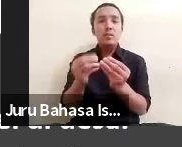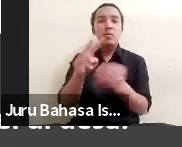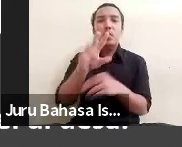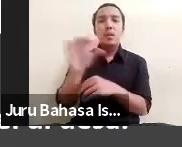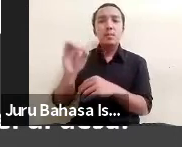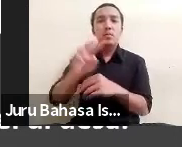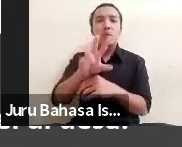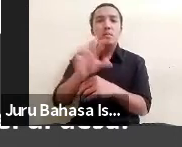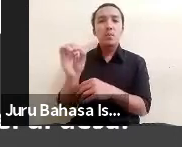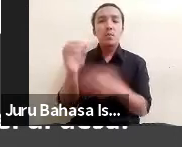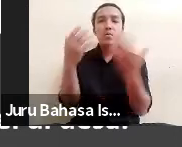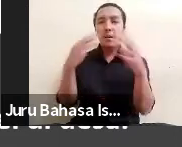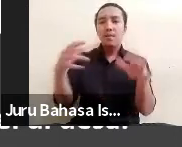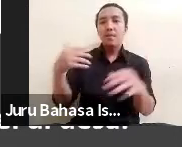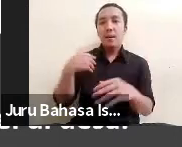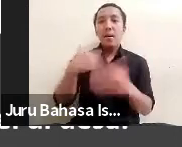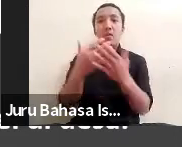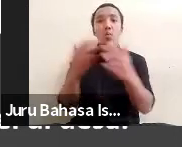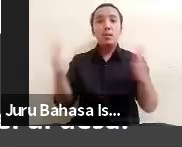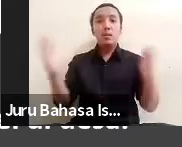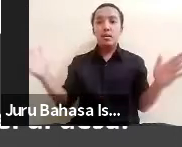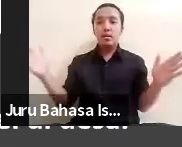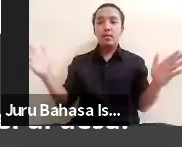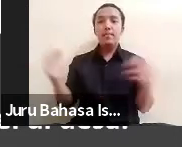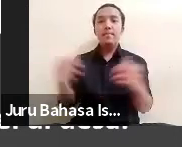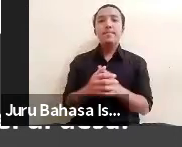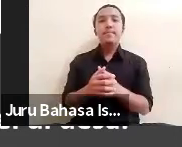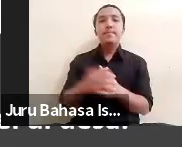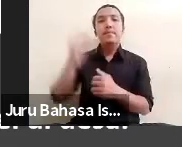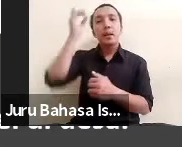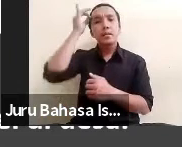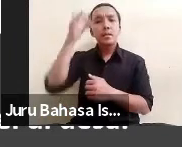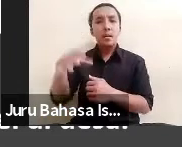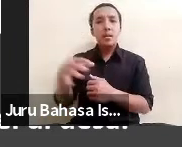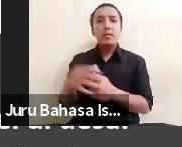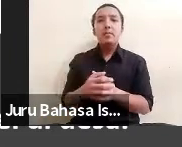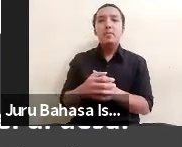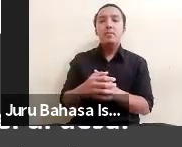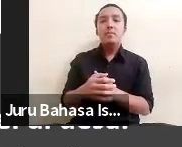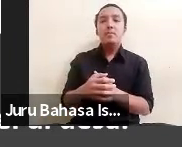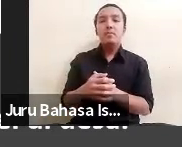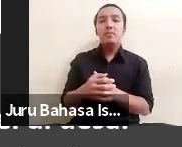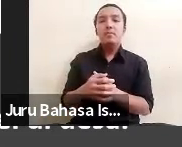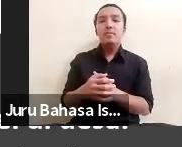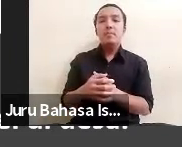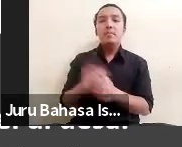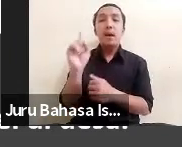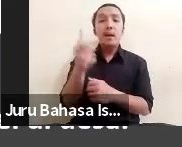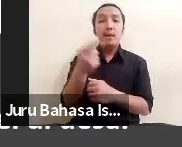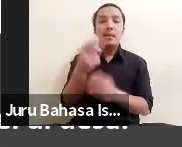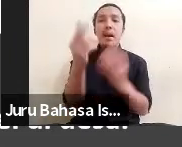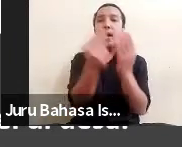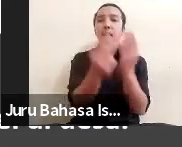keleluasaan bagi desa untuk menjalankan program desa inklusi dengan anggaran dengan dana desa